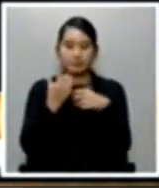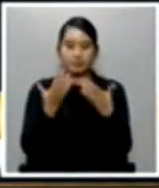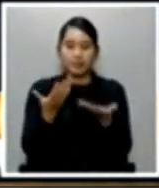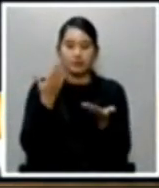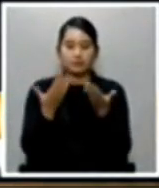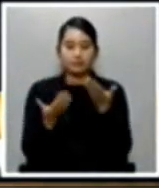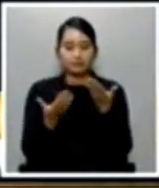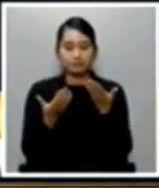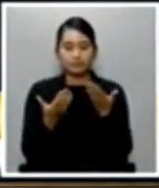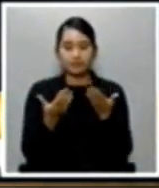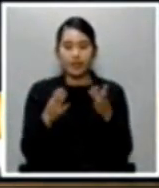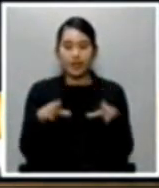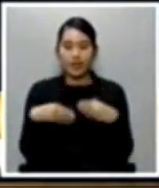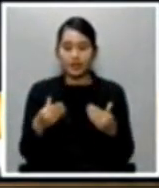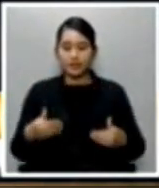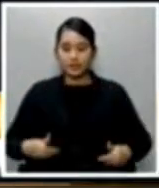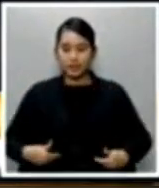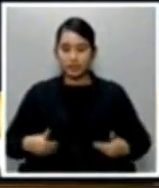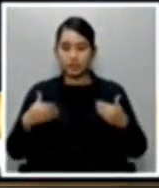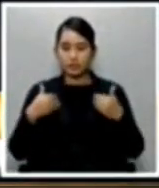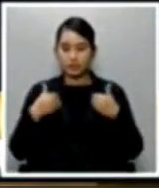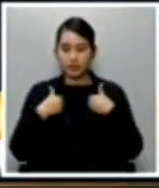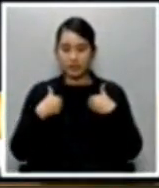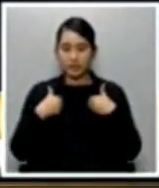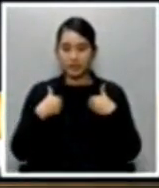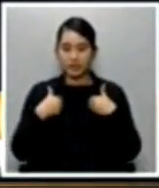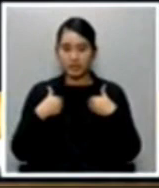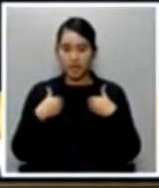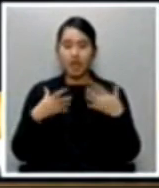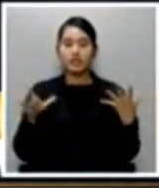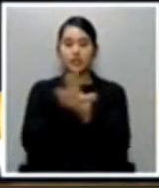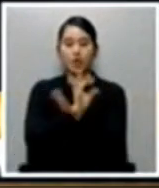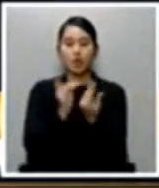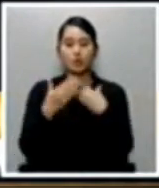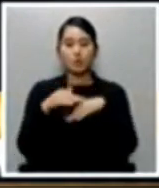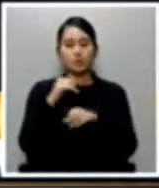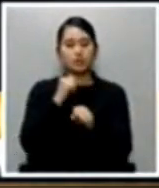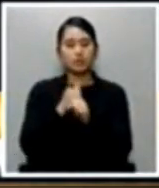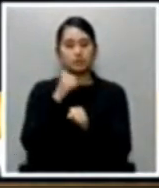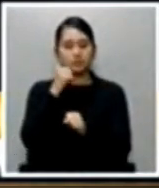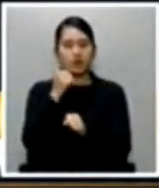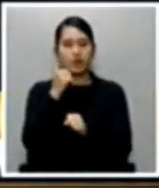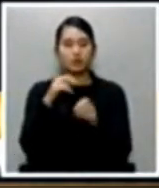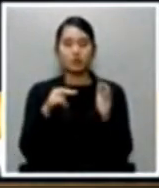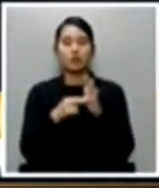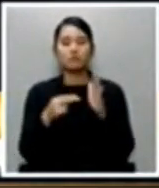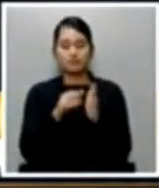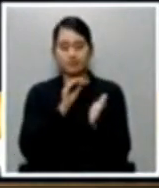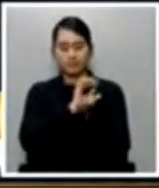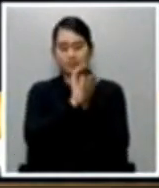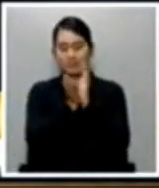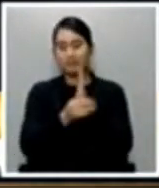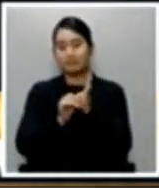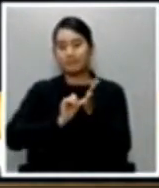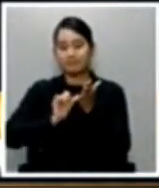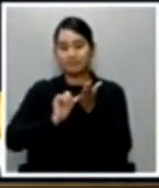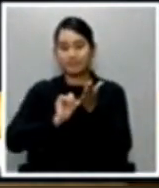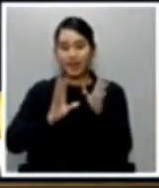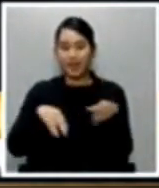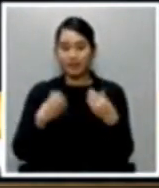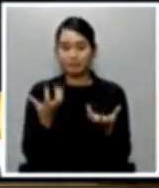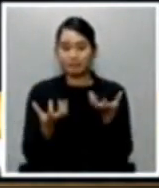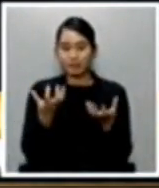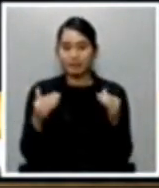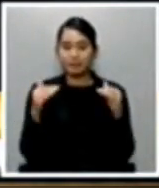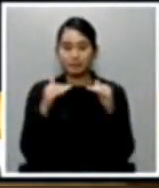ขานะครับมีชีวิตอยู่ในโลกนี้ได้อย่างไรนะครับก็จะต้องเป็นสิ่งที่จะต้องปรับให้เกิดความสมดุลในส่ว